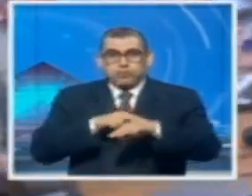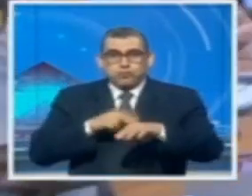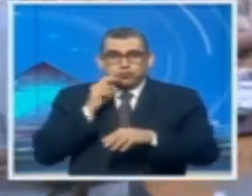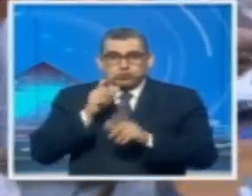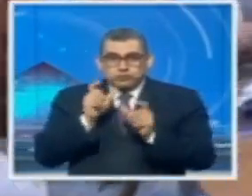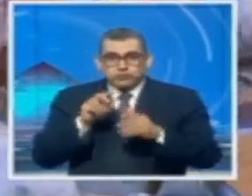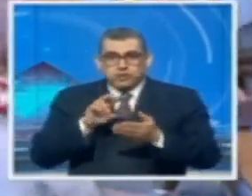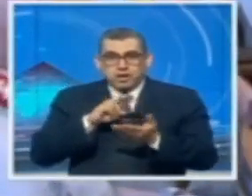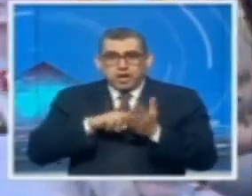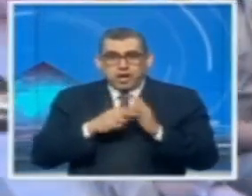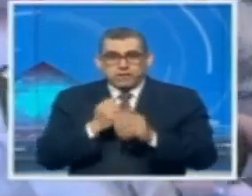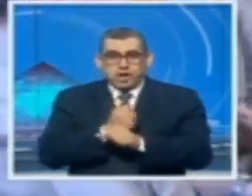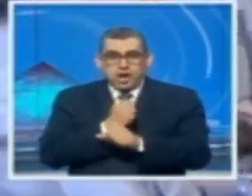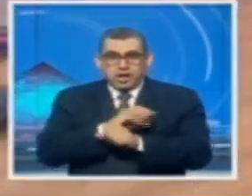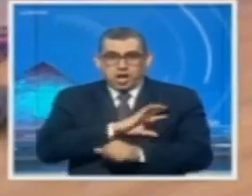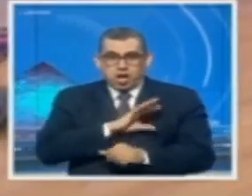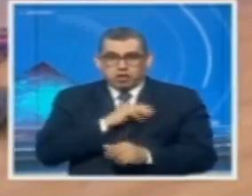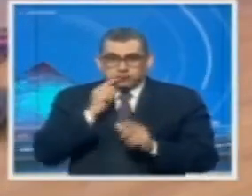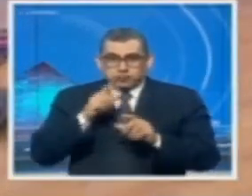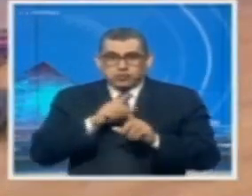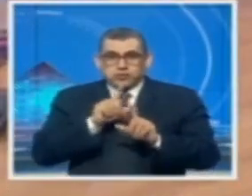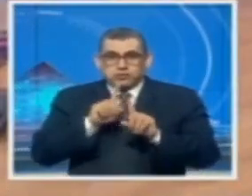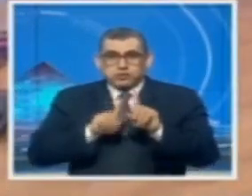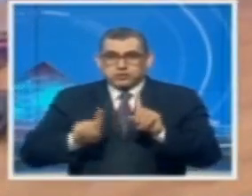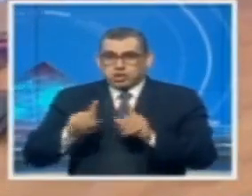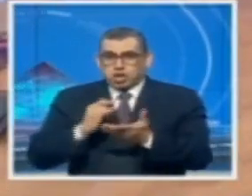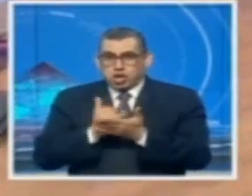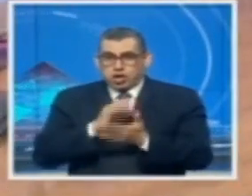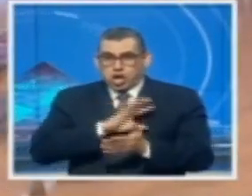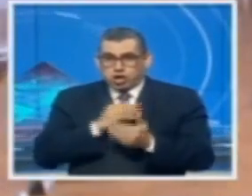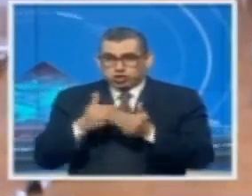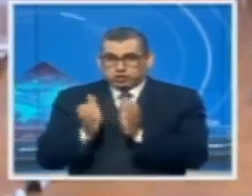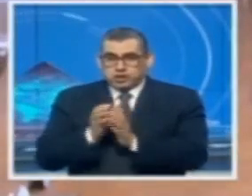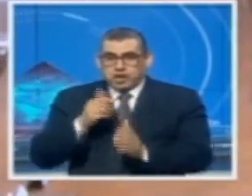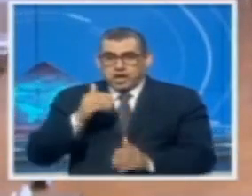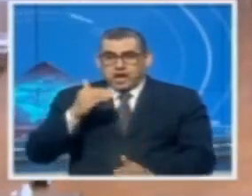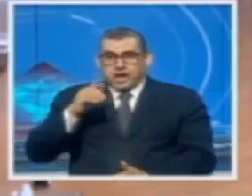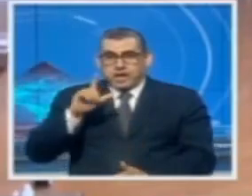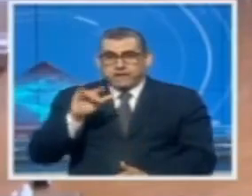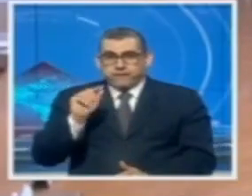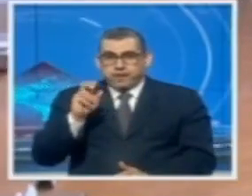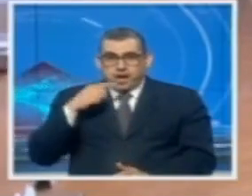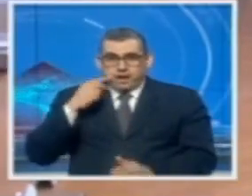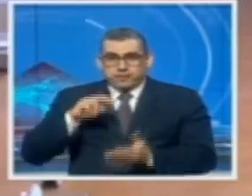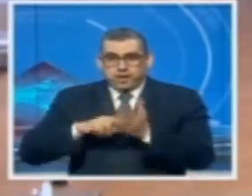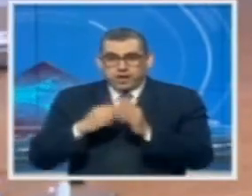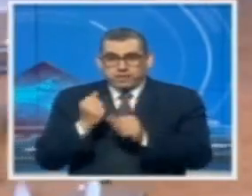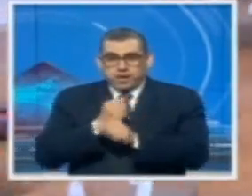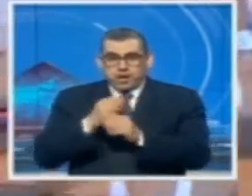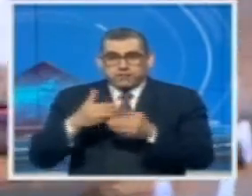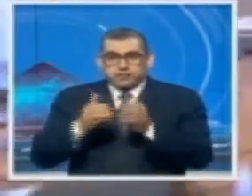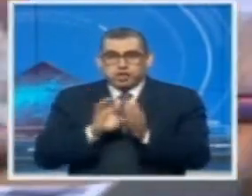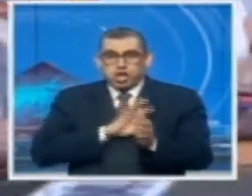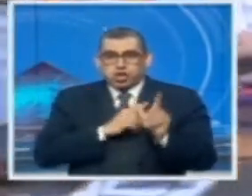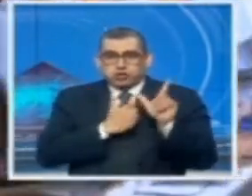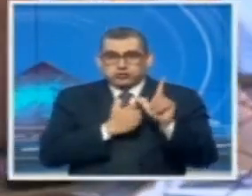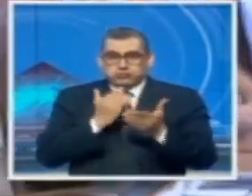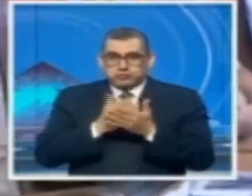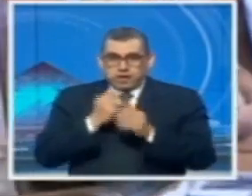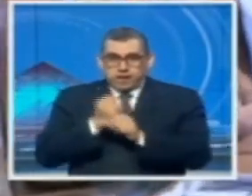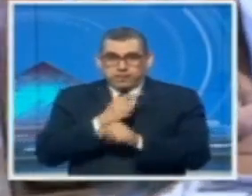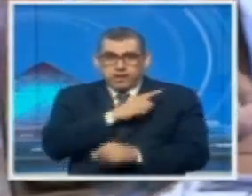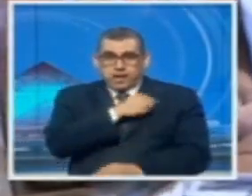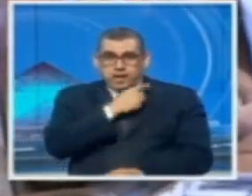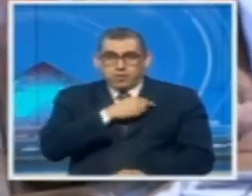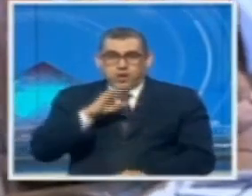العسكري، واللواء أركان حرب أحمد فتحي خليفة رئيس هيئة عمليات القوات المسلحة، واللواء كمال